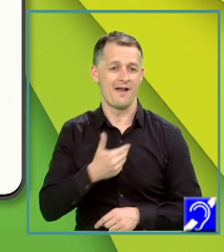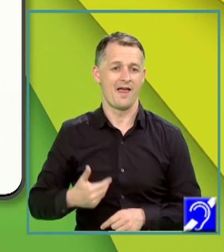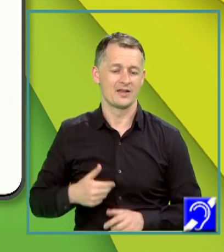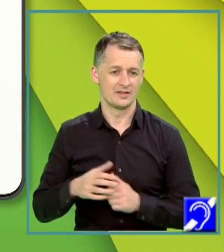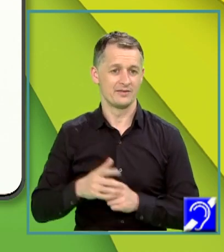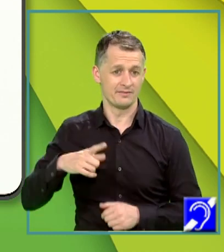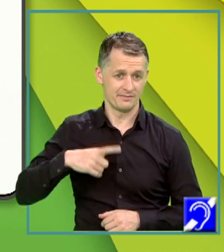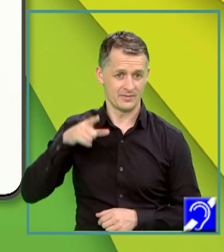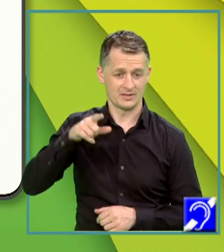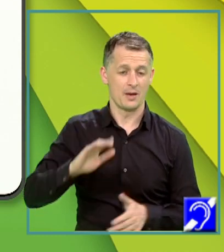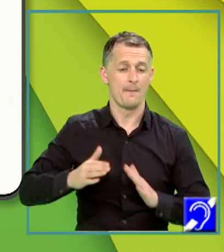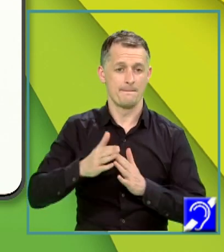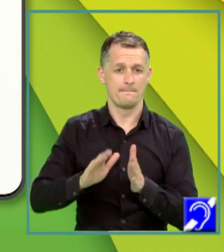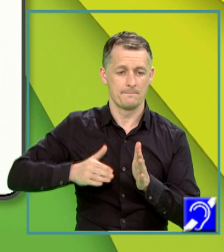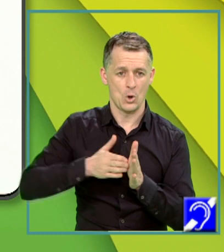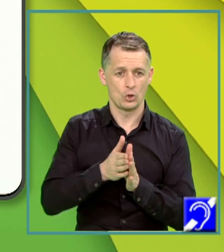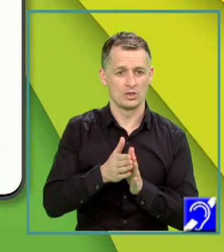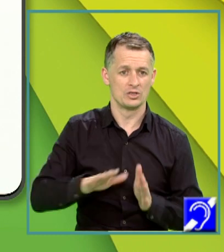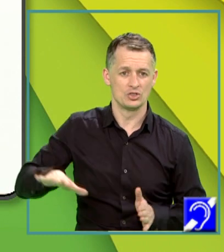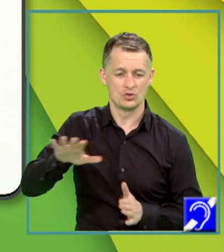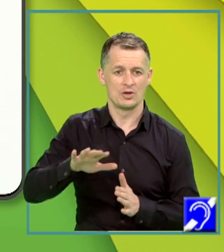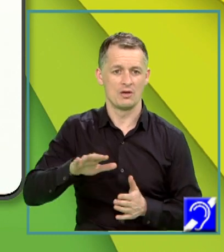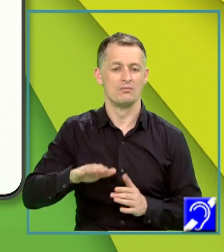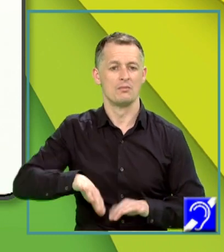pfai sectorul Dunării Maritime